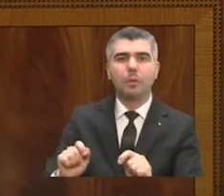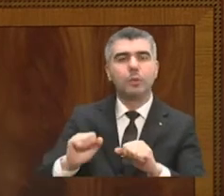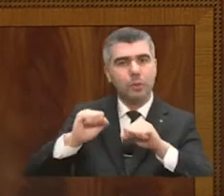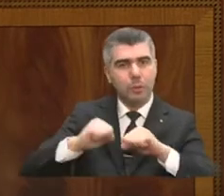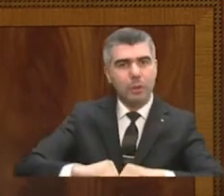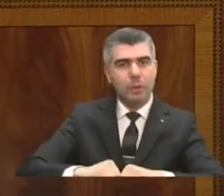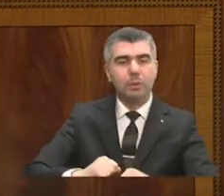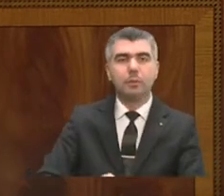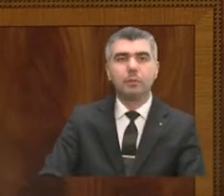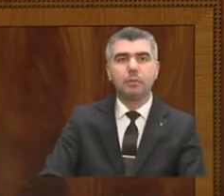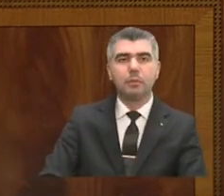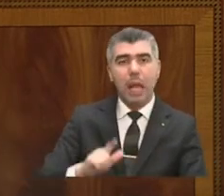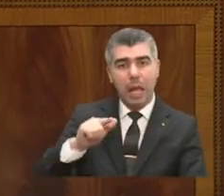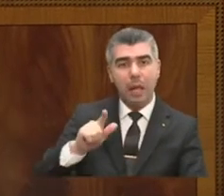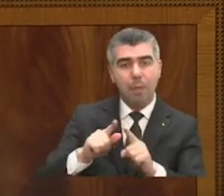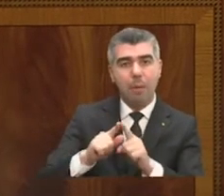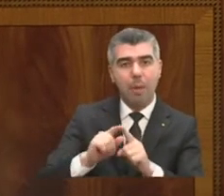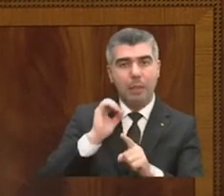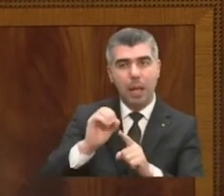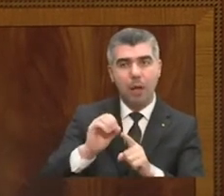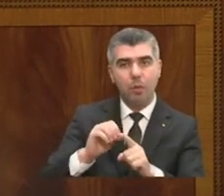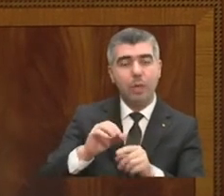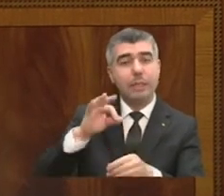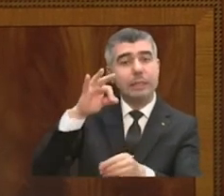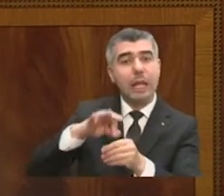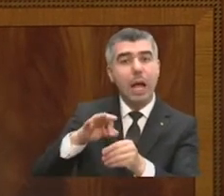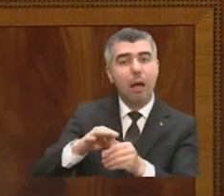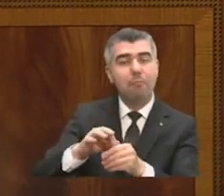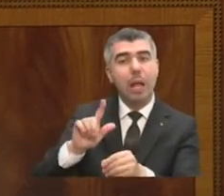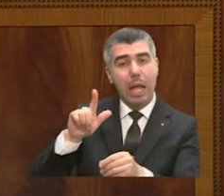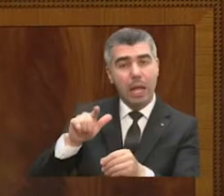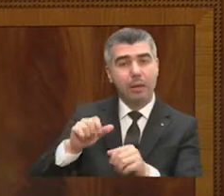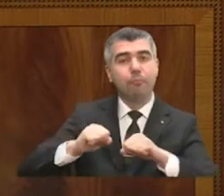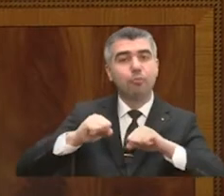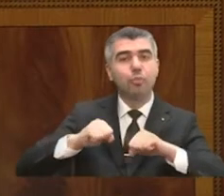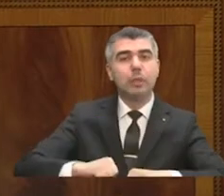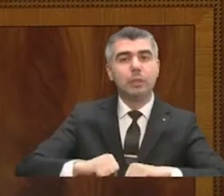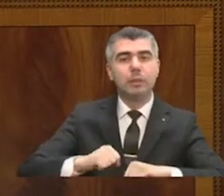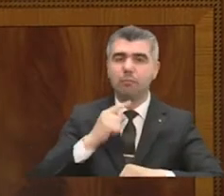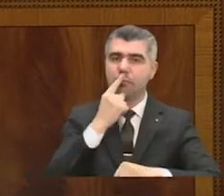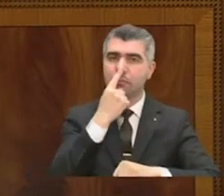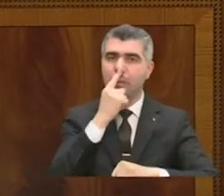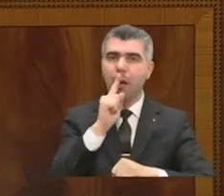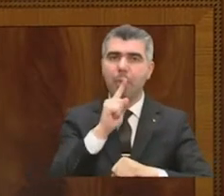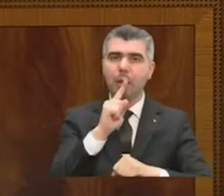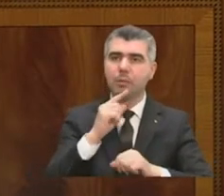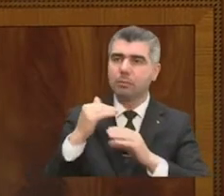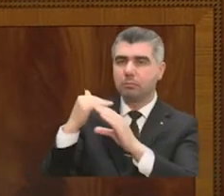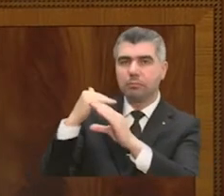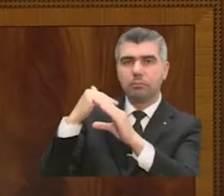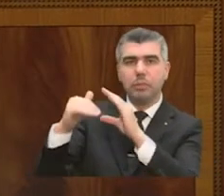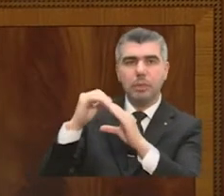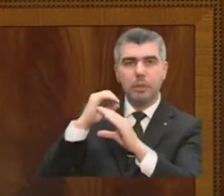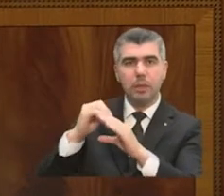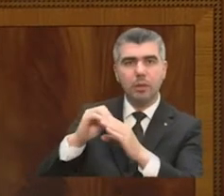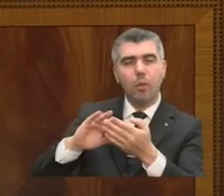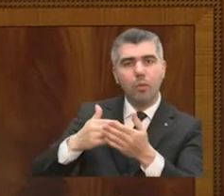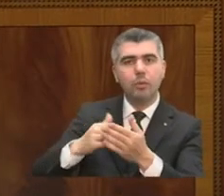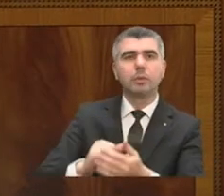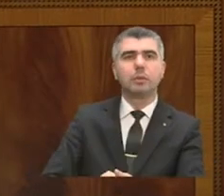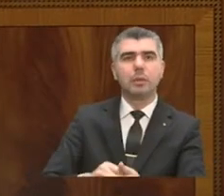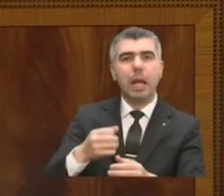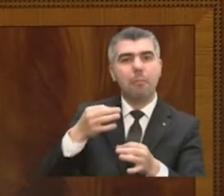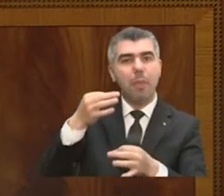d'un système des médias supervisé par une institution professionnelle qui